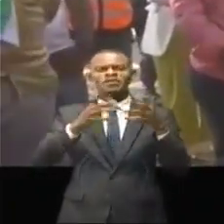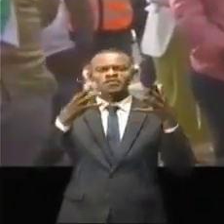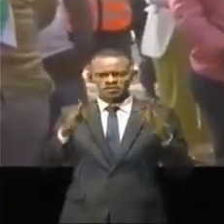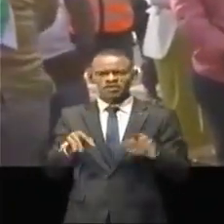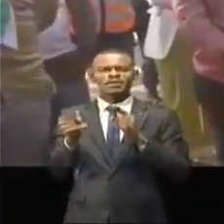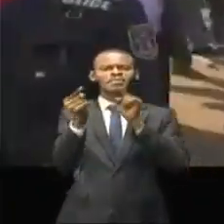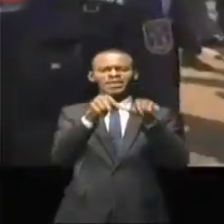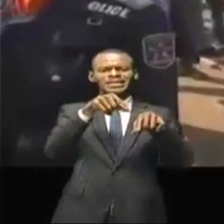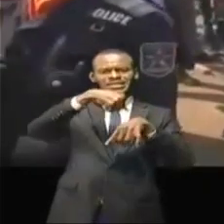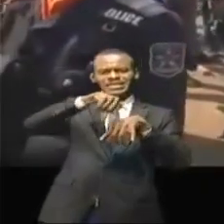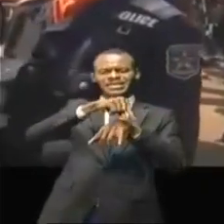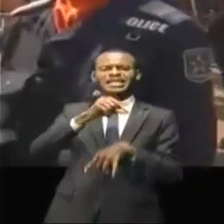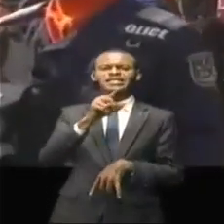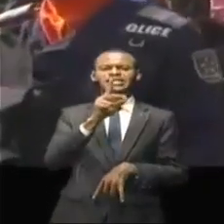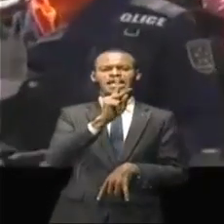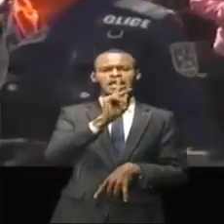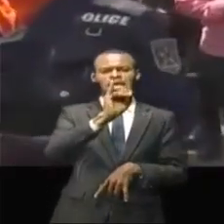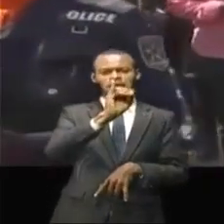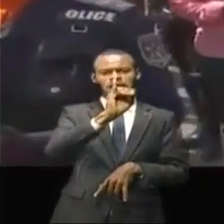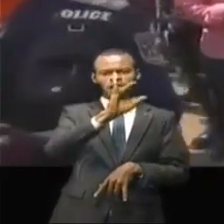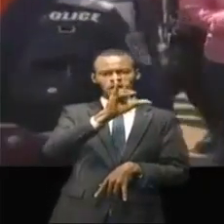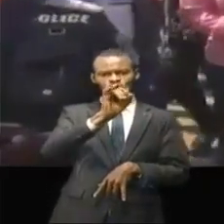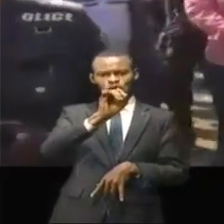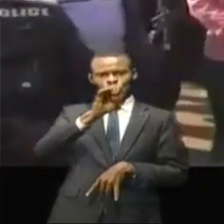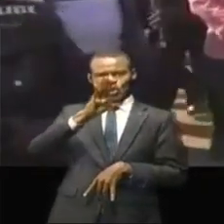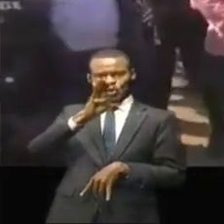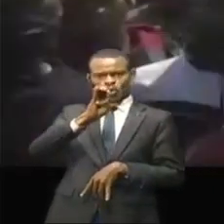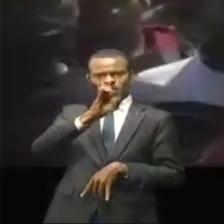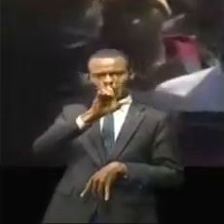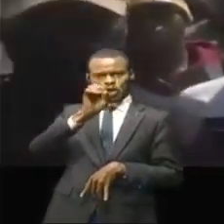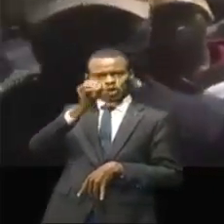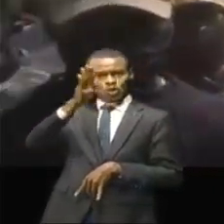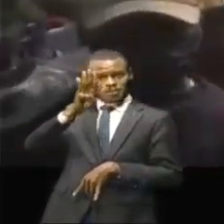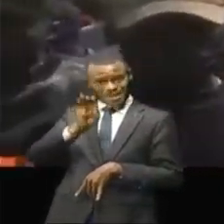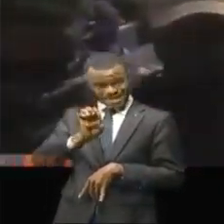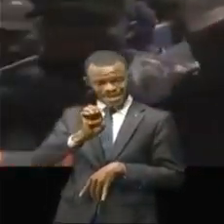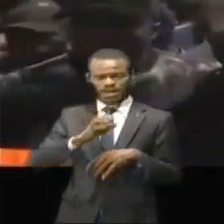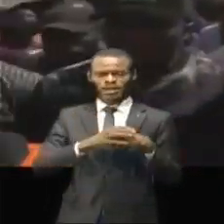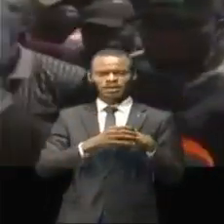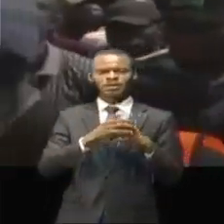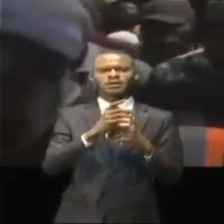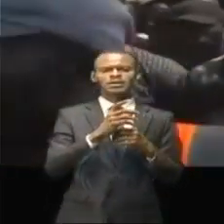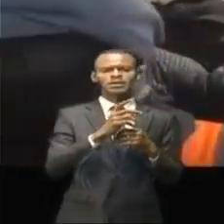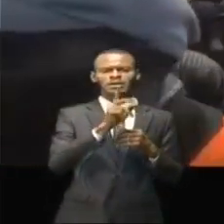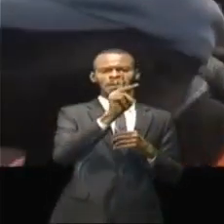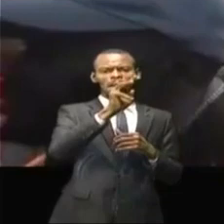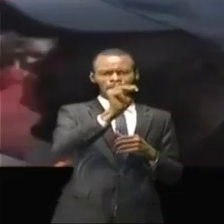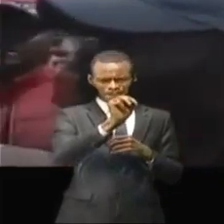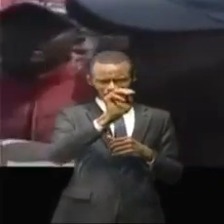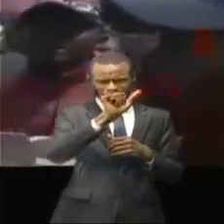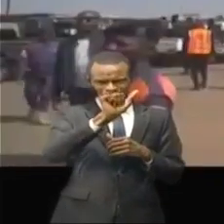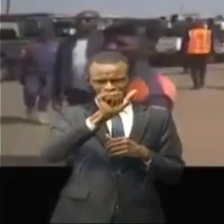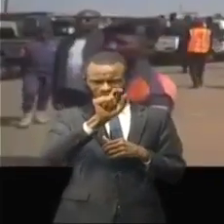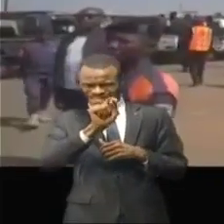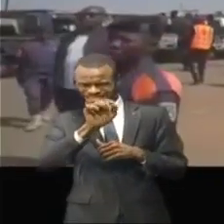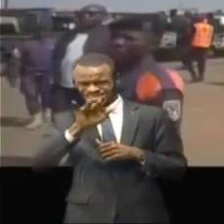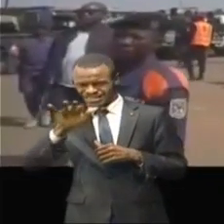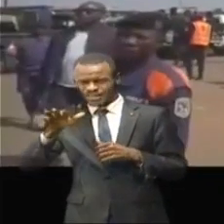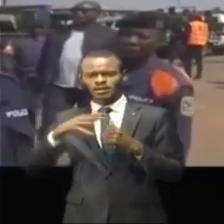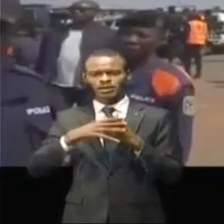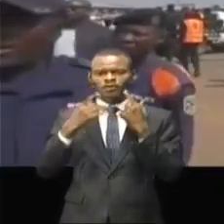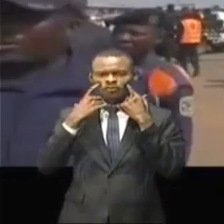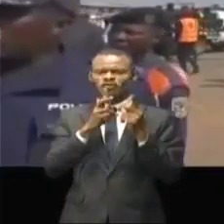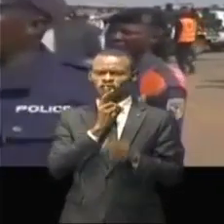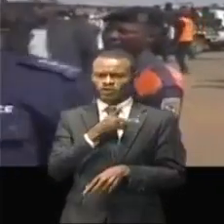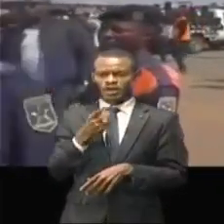Machipicha, puis au rond-point du marché Bongonga dans la commune de Kampemba, où les drapeaux de deux partis politiques